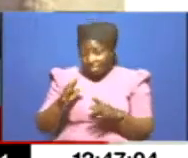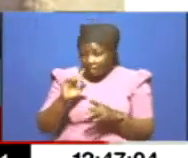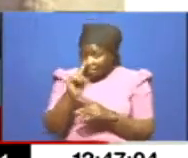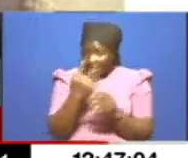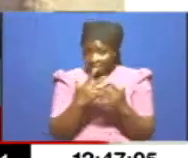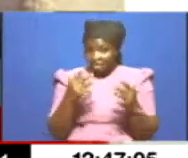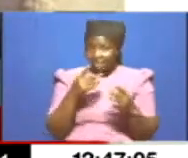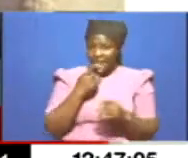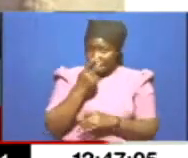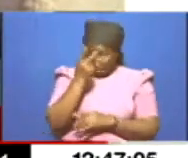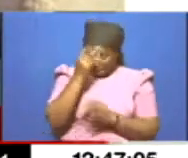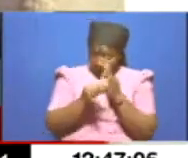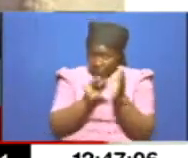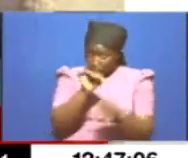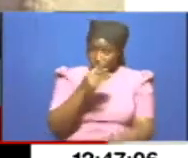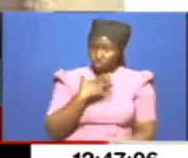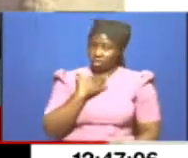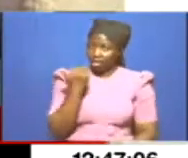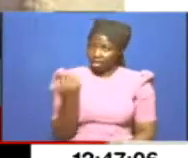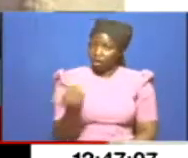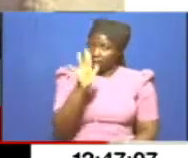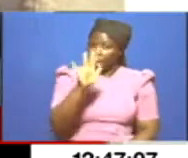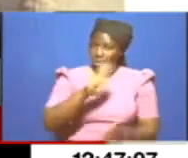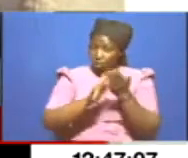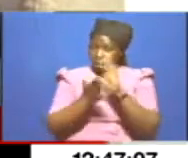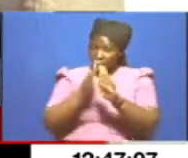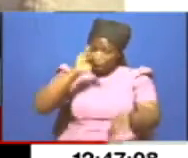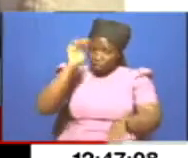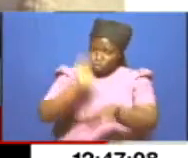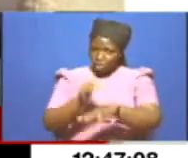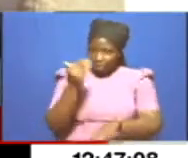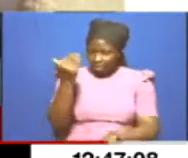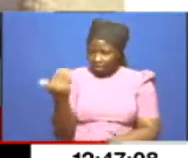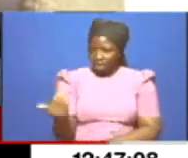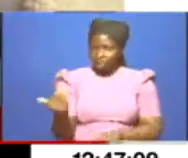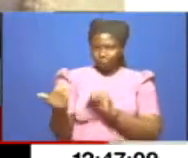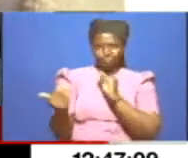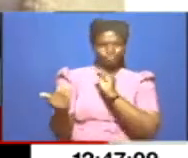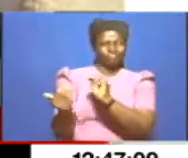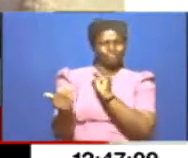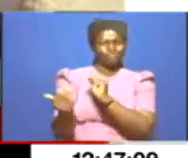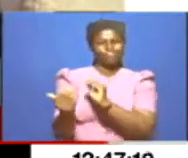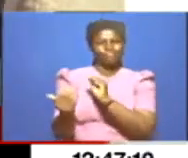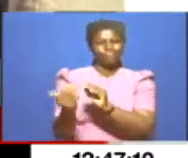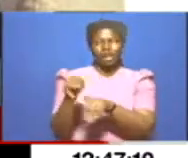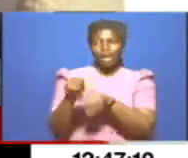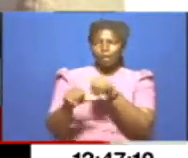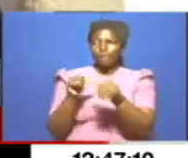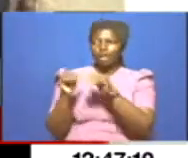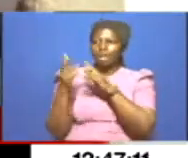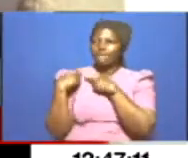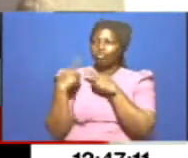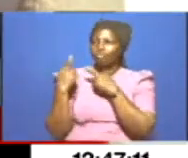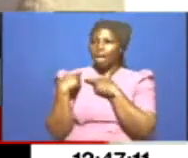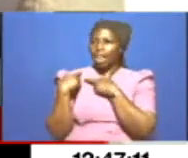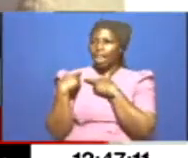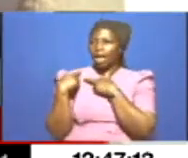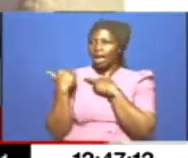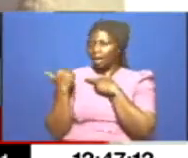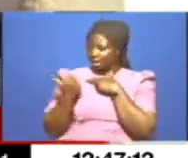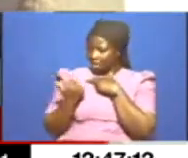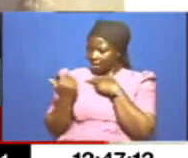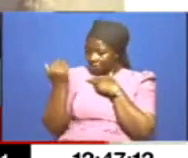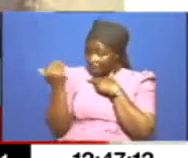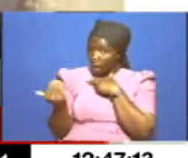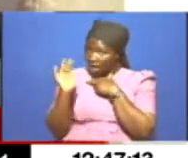mtoto wako awe mzuri, mfunze mambo ambayo tunaita responsibilities. Mpe mtoto wako kazi,